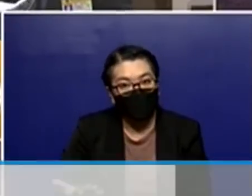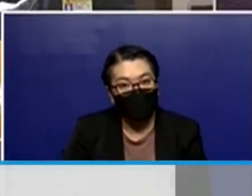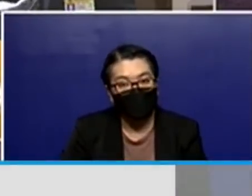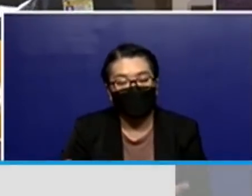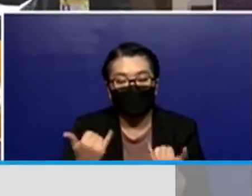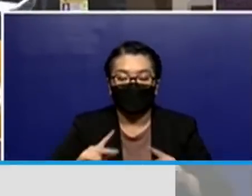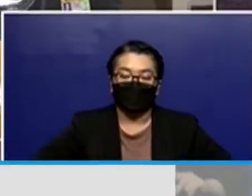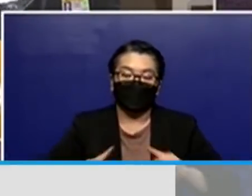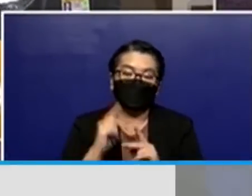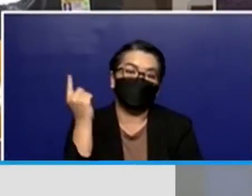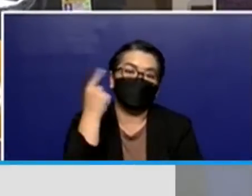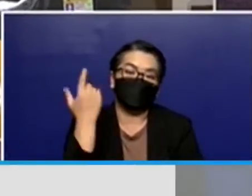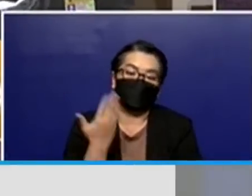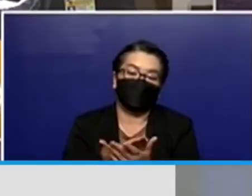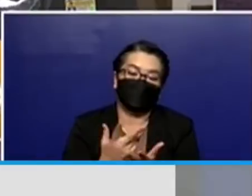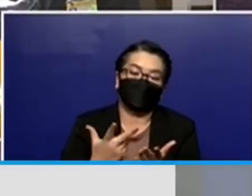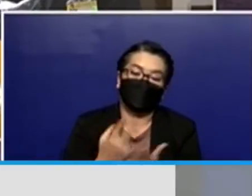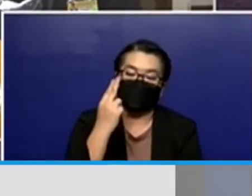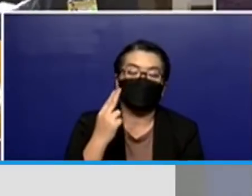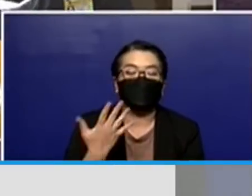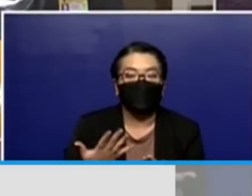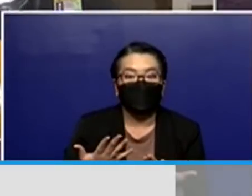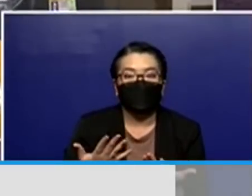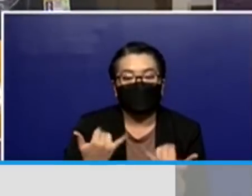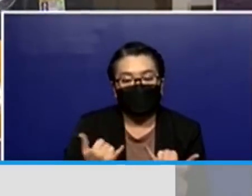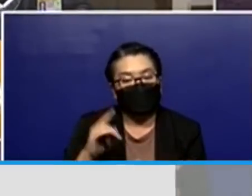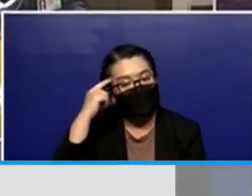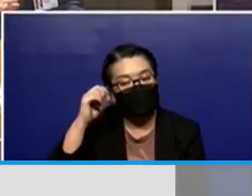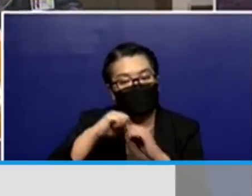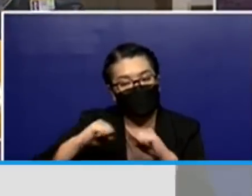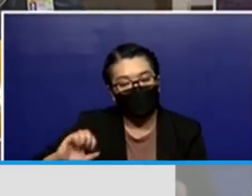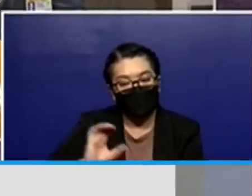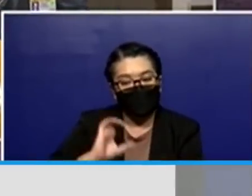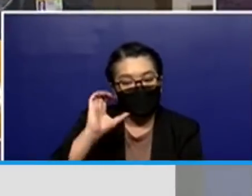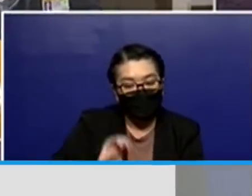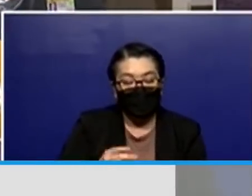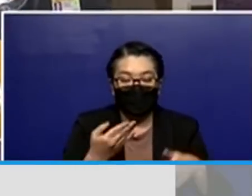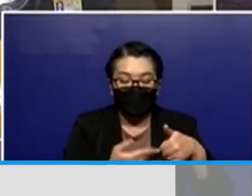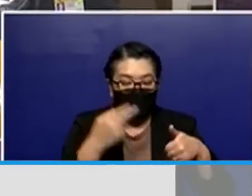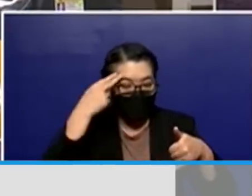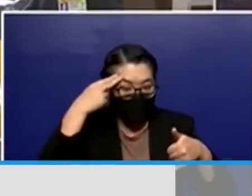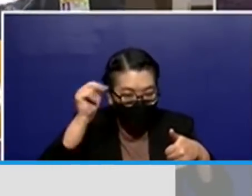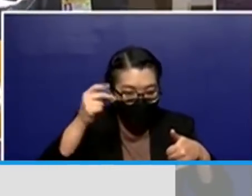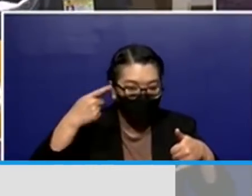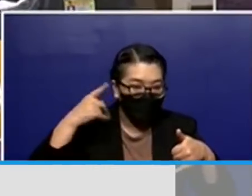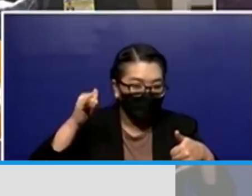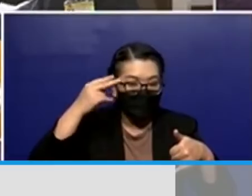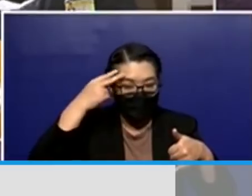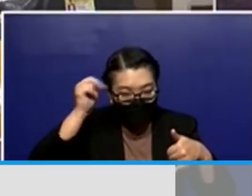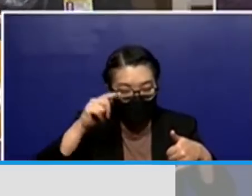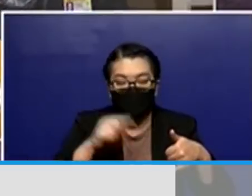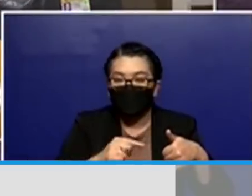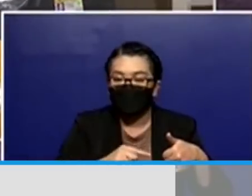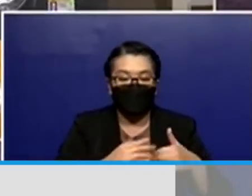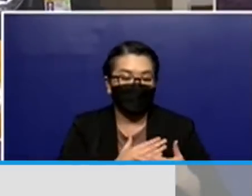ตัดหรือท่านคิดว่าสำนักงบประมาณคิดว่าท่านพลเอกประยุทธ์จันโอชานายกรัฐมนตรี